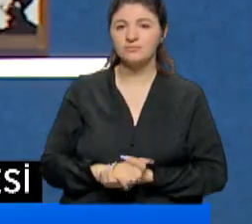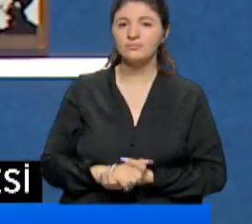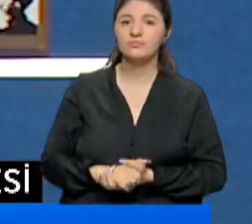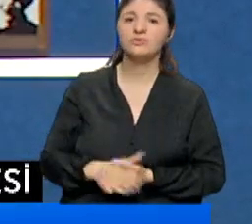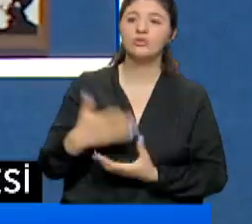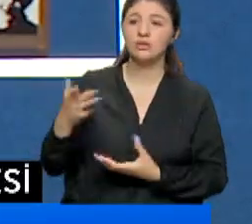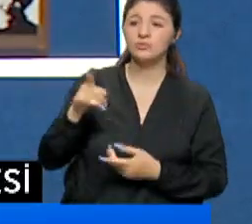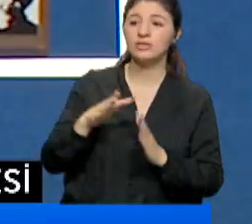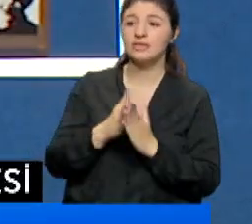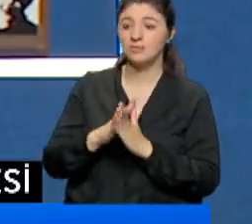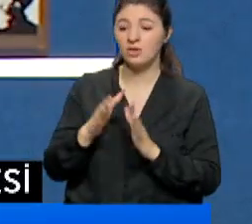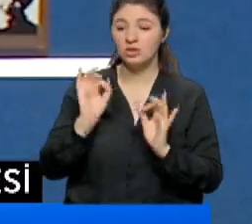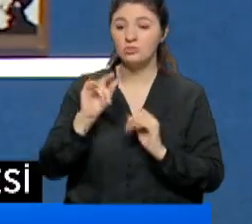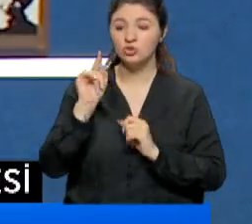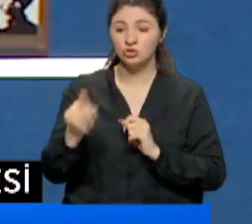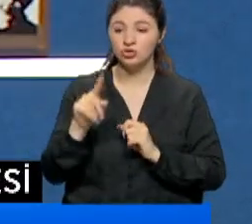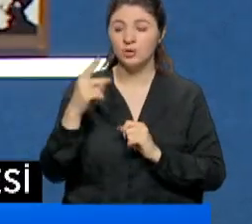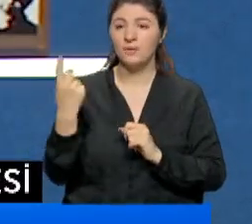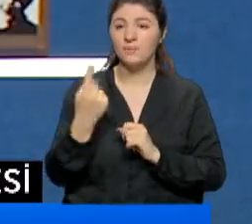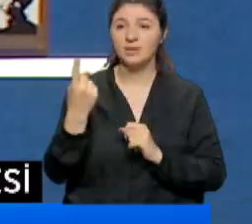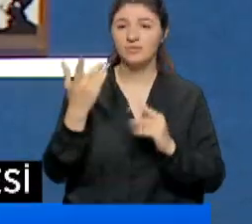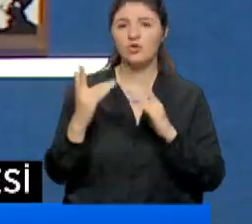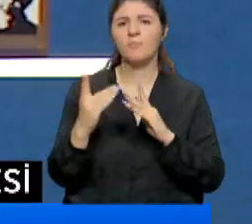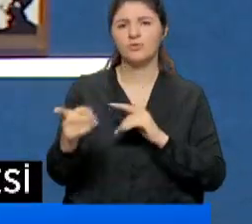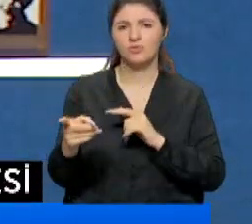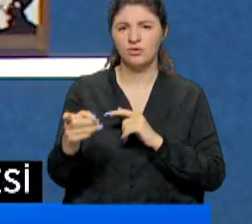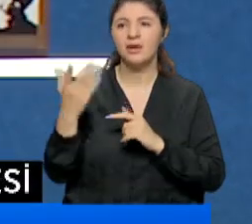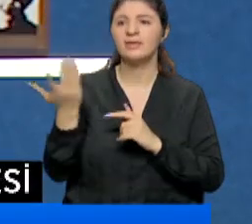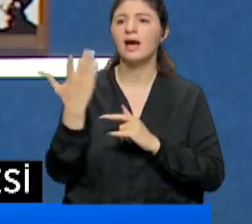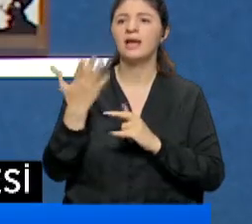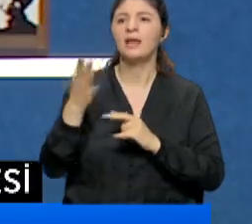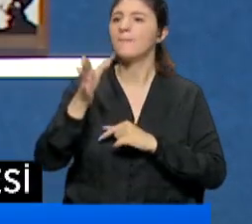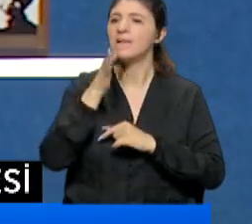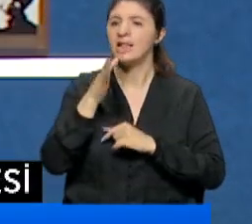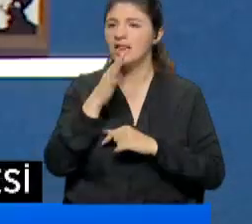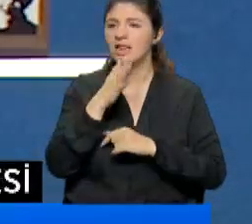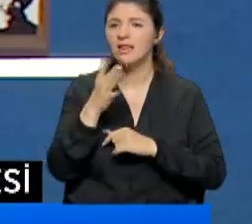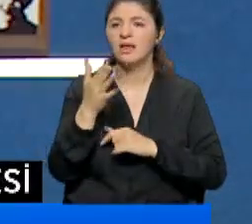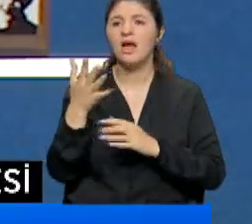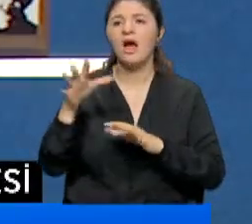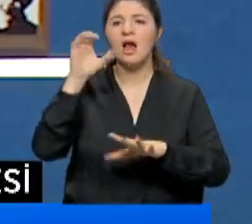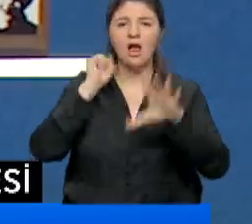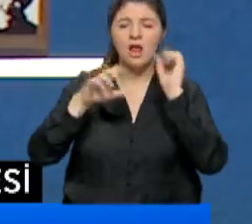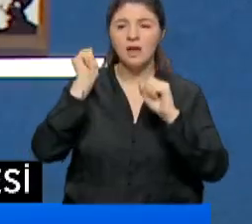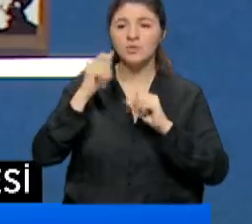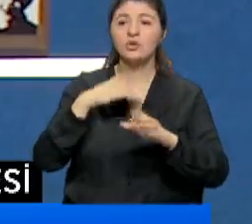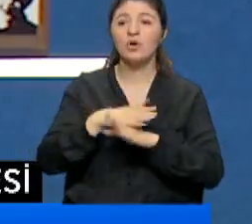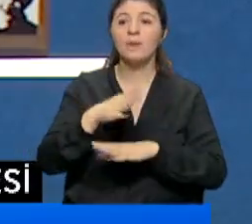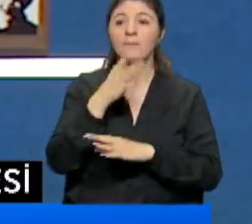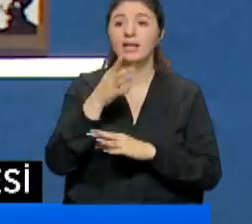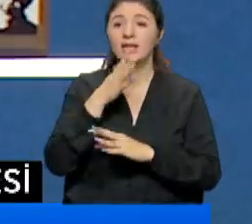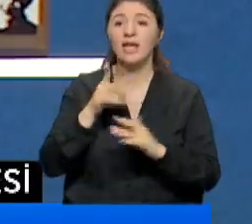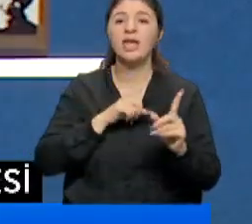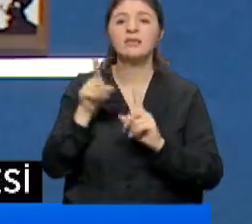Dolayısıyla bu kitabında önemi şu bir bir köprü ne kadar bilgi edinirler s doğru